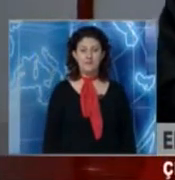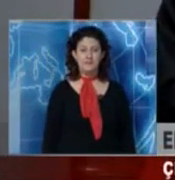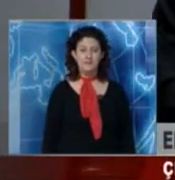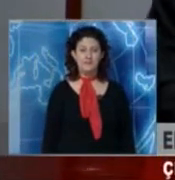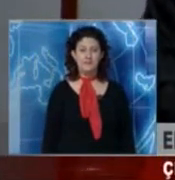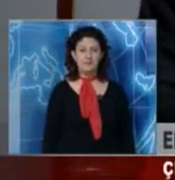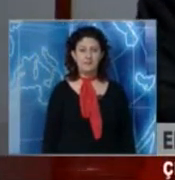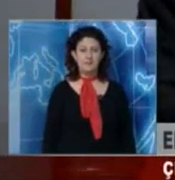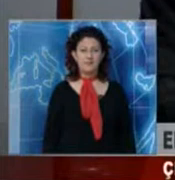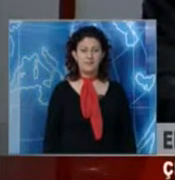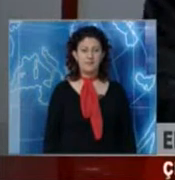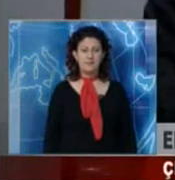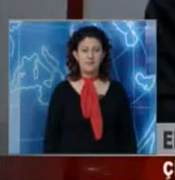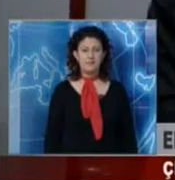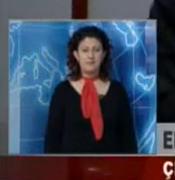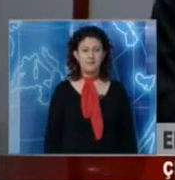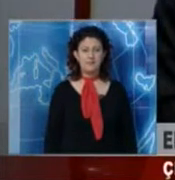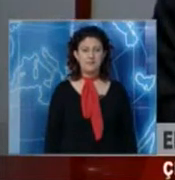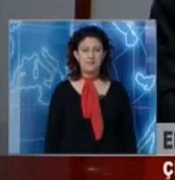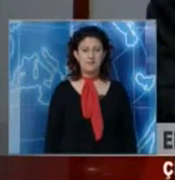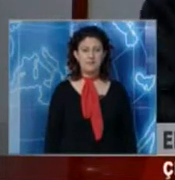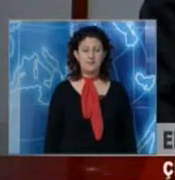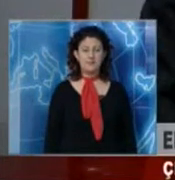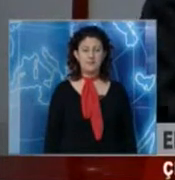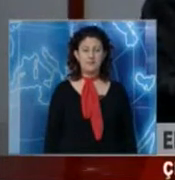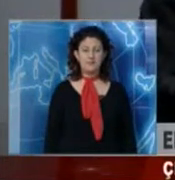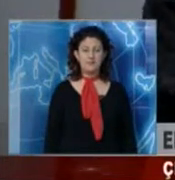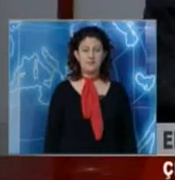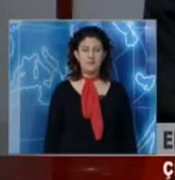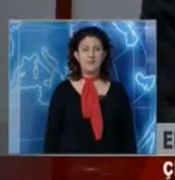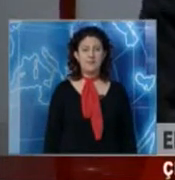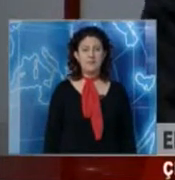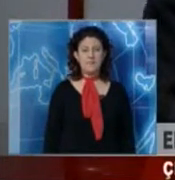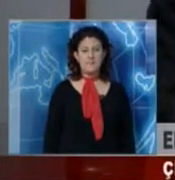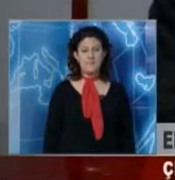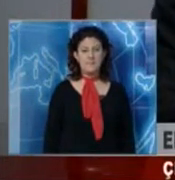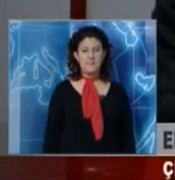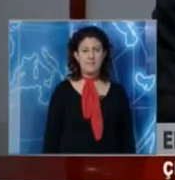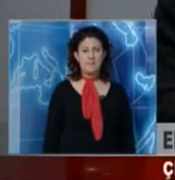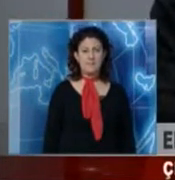Nasıl istedim, araştırma doğru. Nasıl istedim, araştırma bir adamdan tek tek adresini